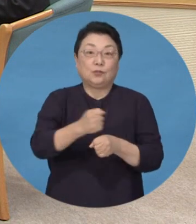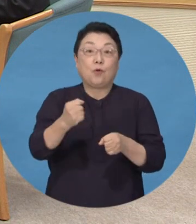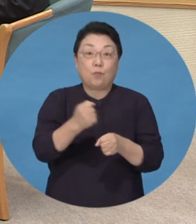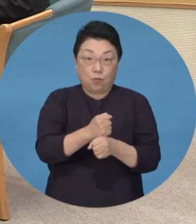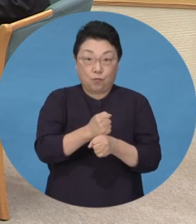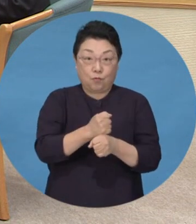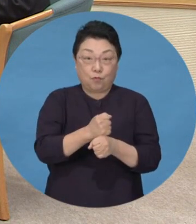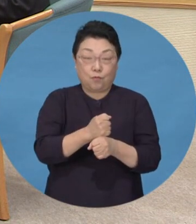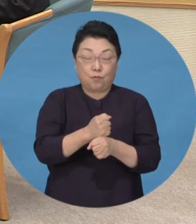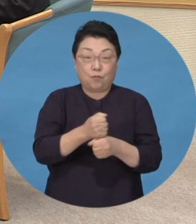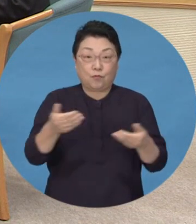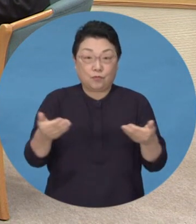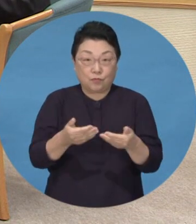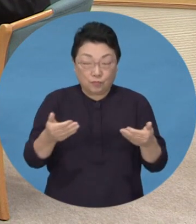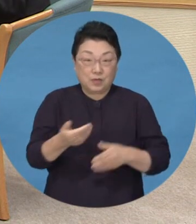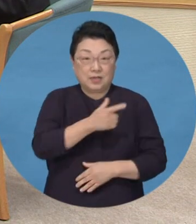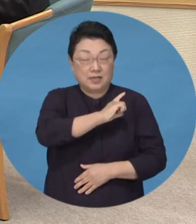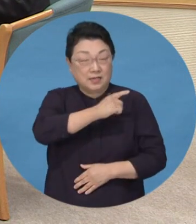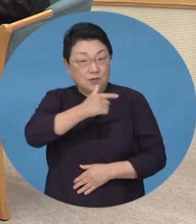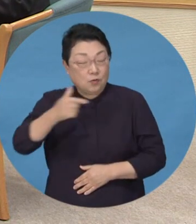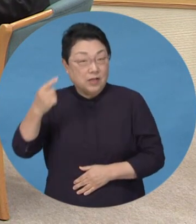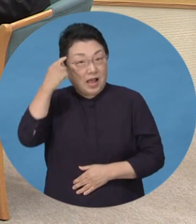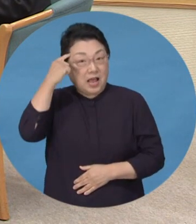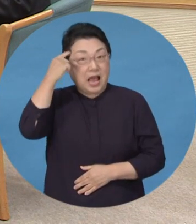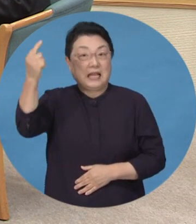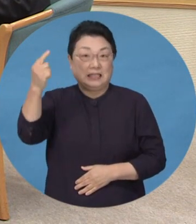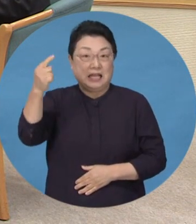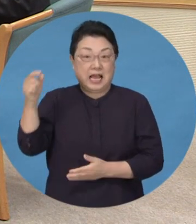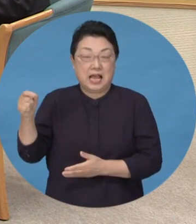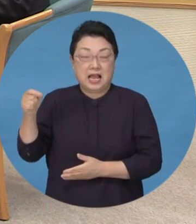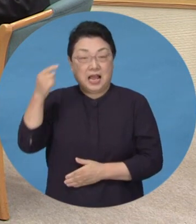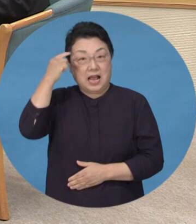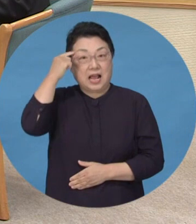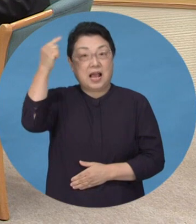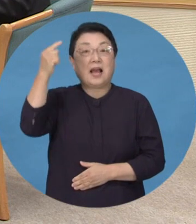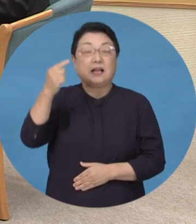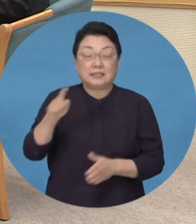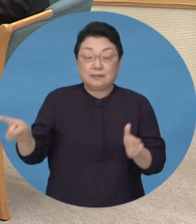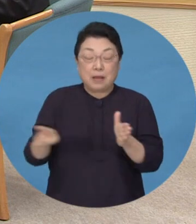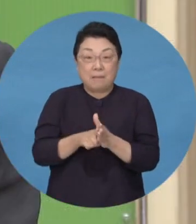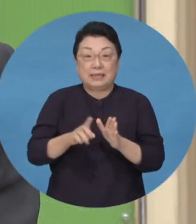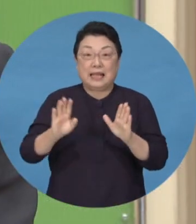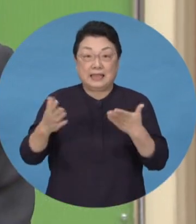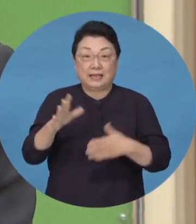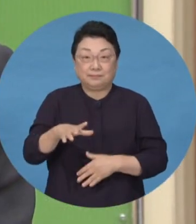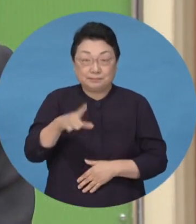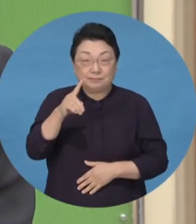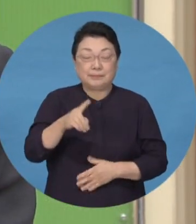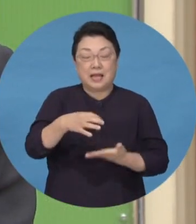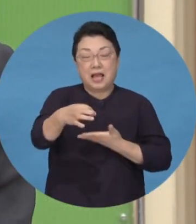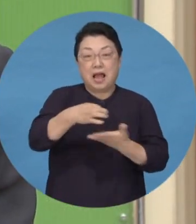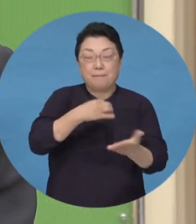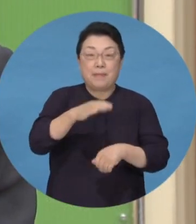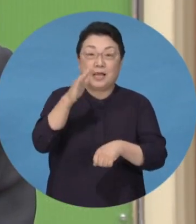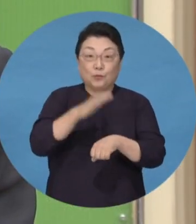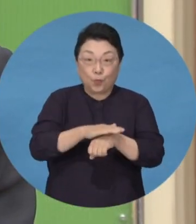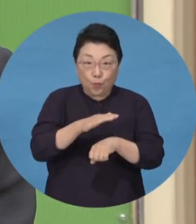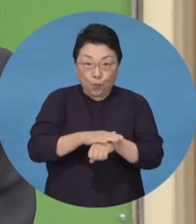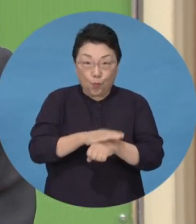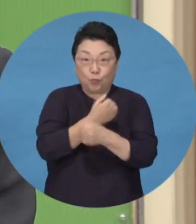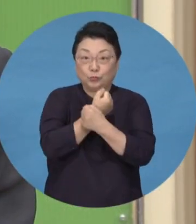へさまざまな新しいアイディアを持ち込んで今までにない販売戦略ですとか